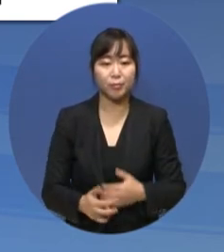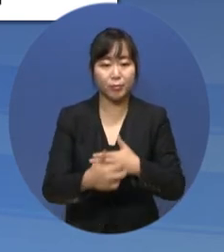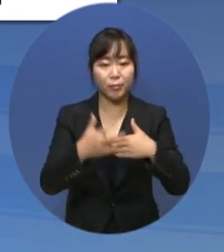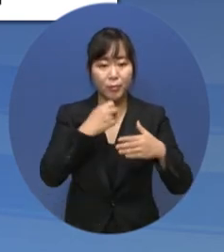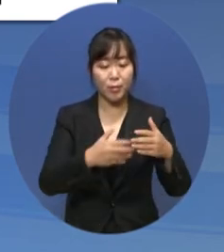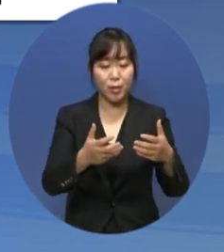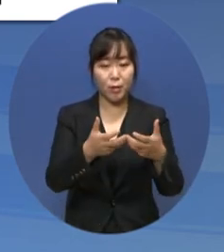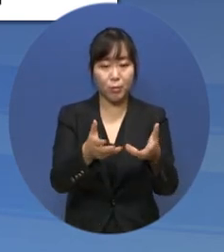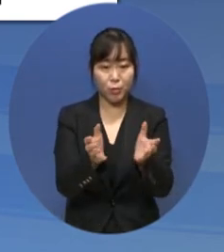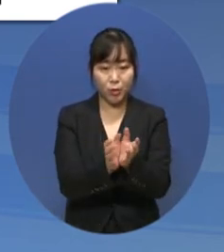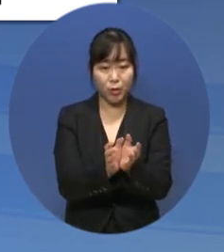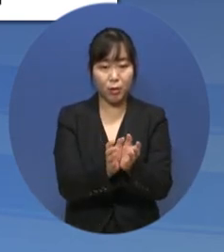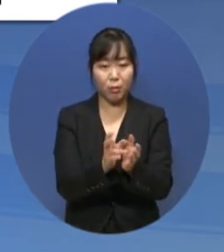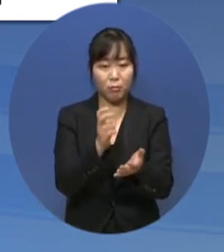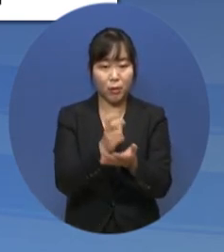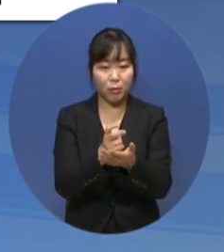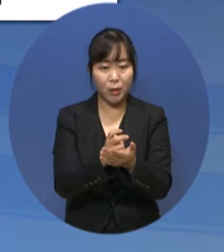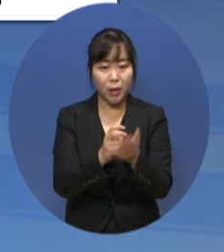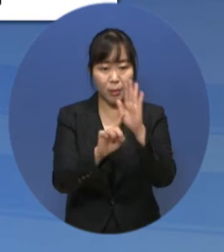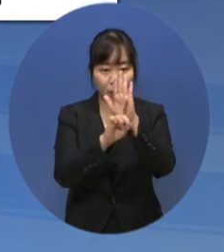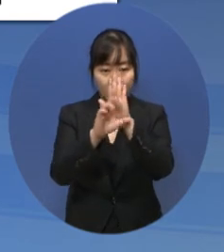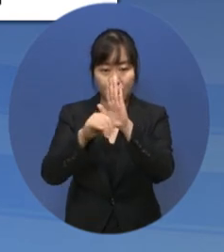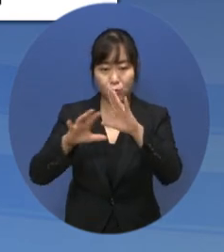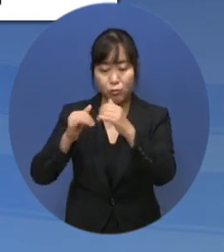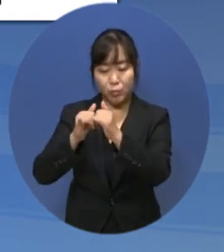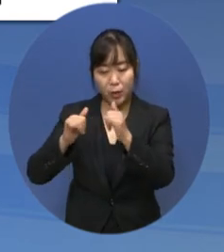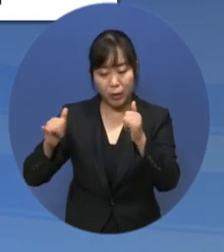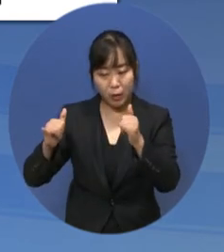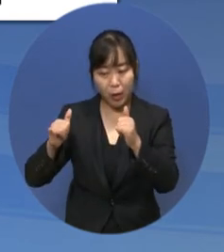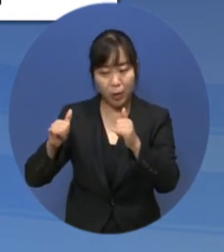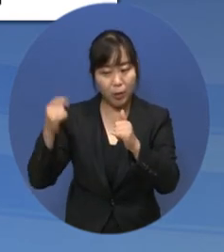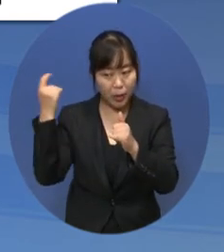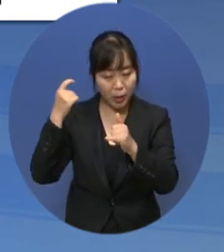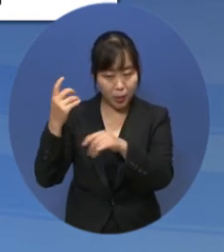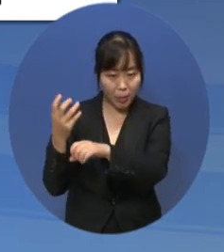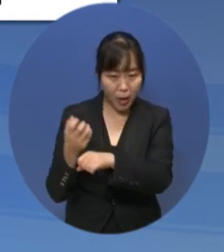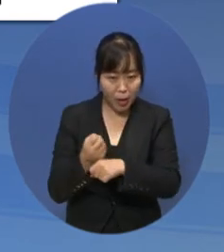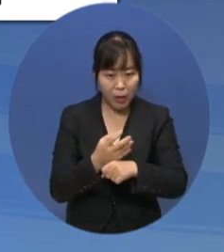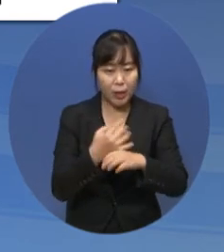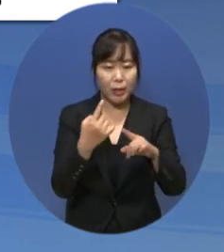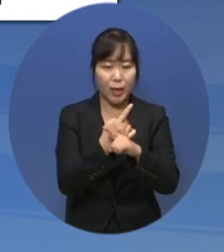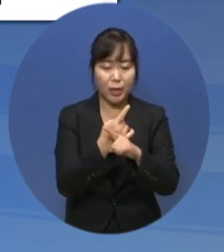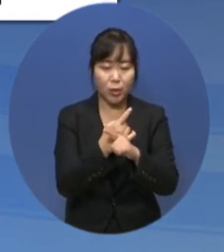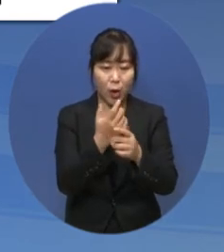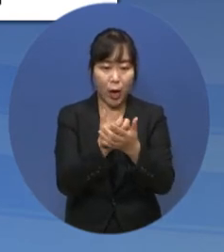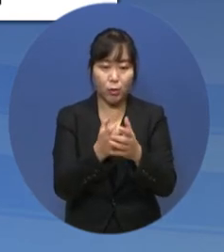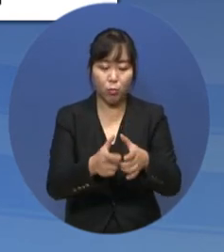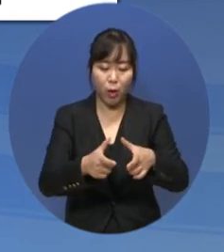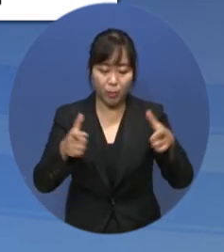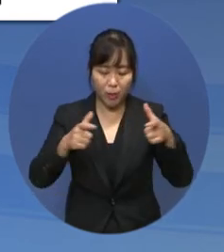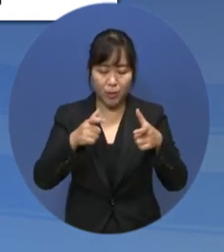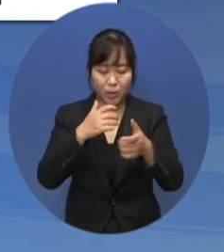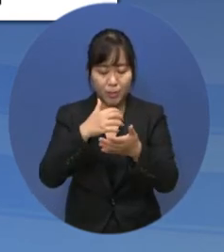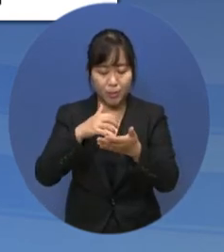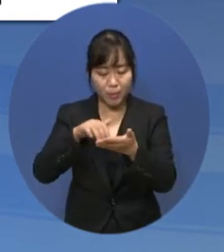보건복지부는 입법 예고 기간 중 국민의 의견을 폭넓게 수렴한 후 개정안을 확정할 예정입니다.